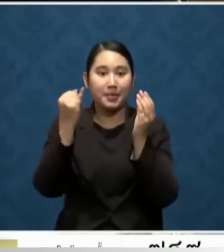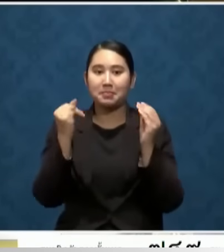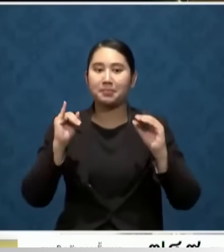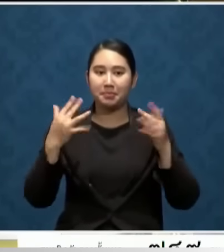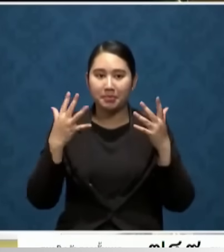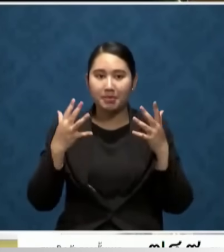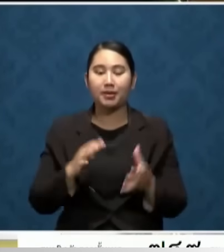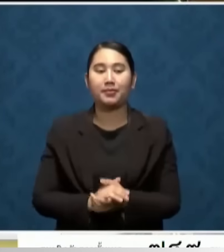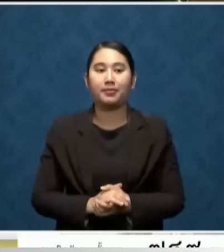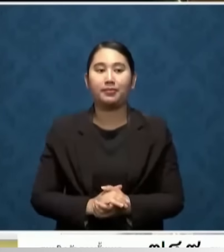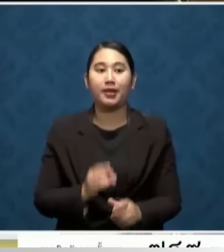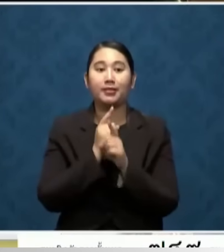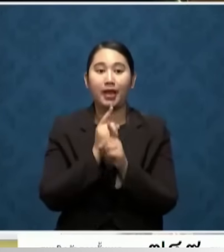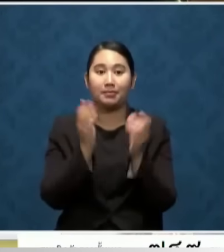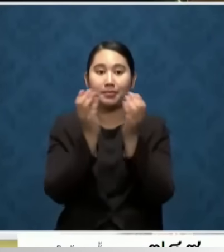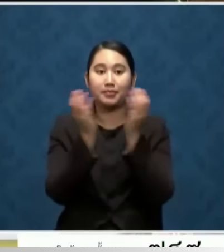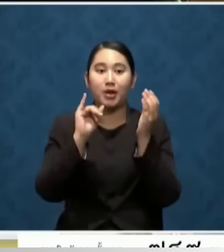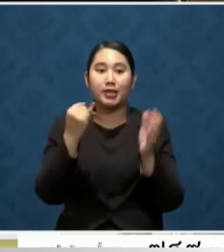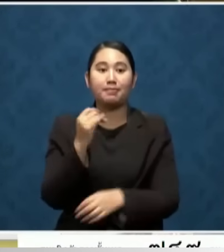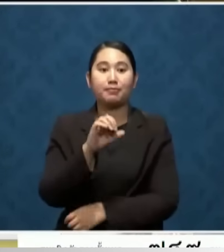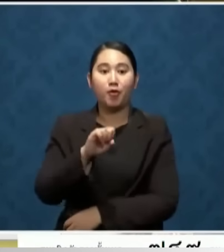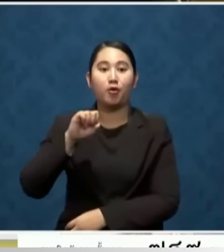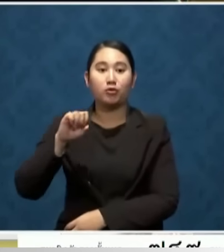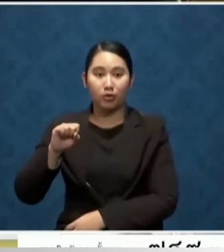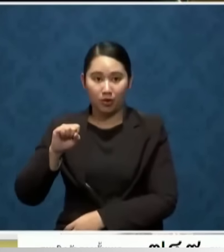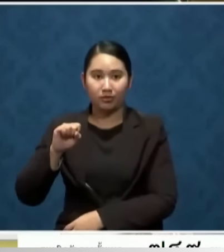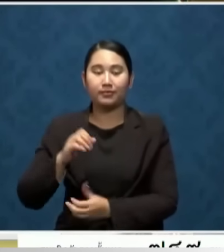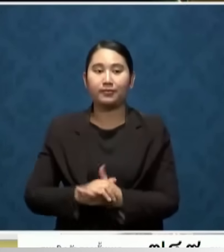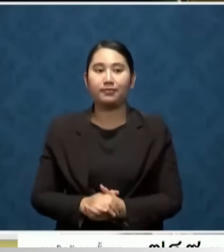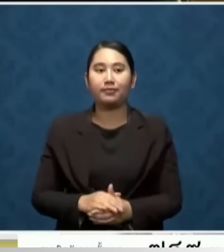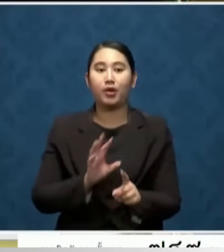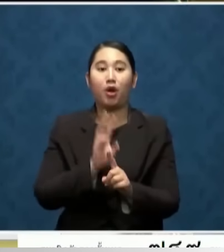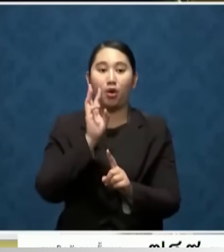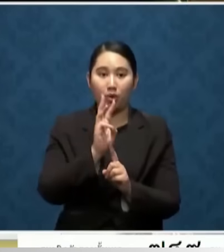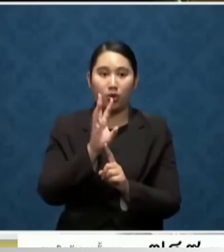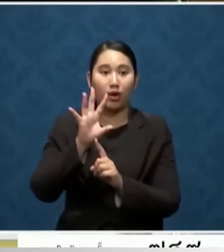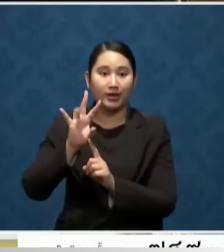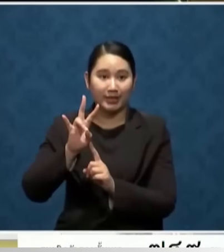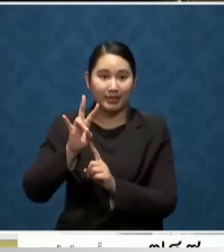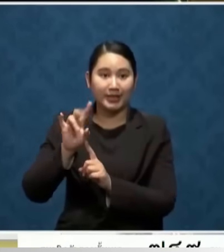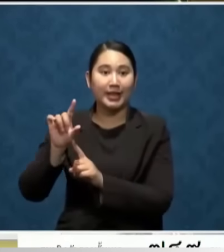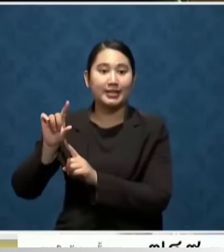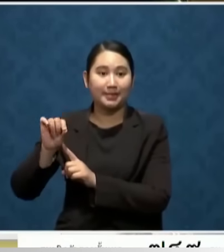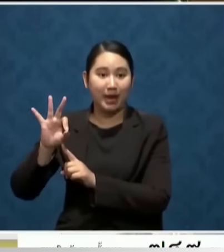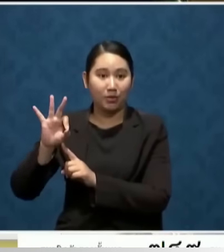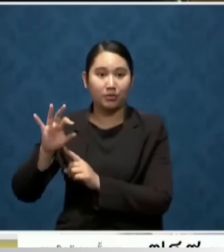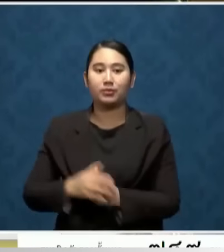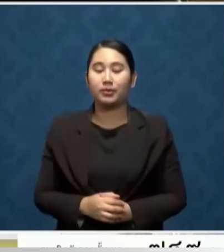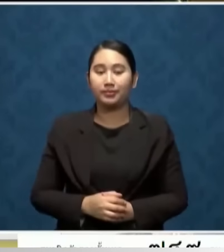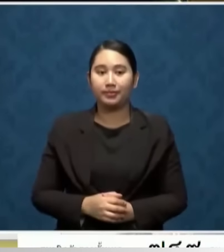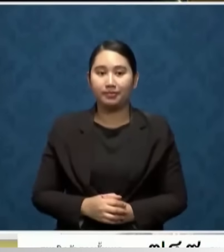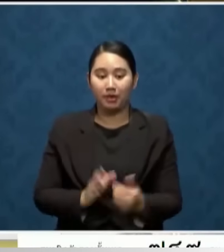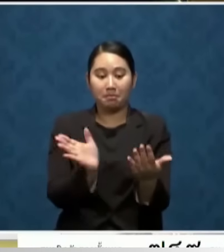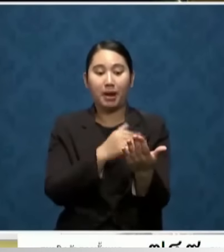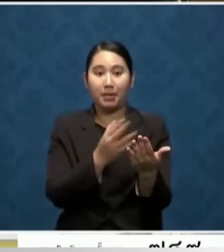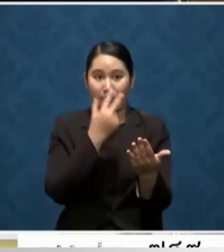งตามประมวลจริยธรรมสำหรับส.ส.ข้อ6ข้อ7และข้อ29ท่านเปิด